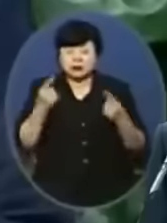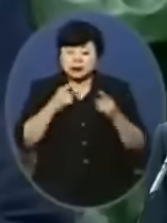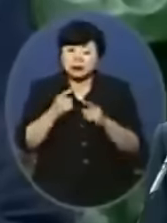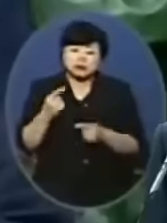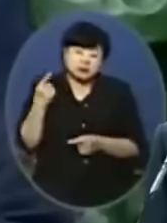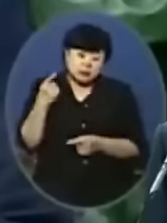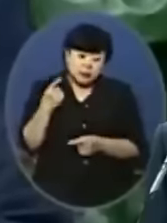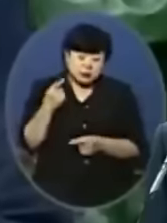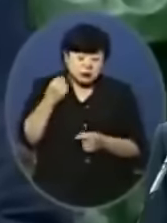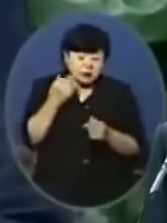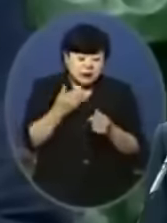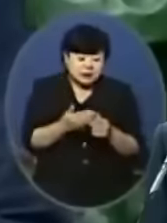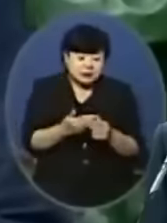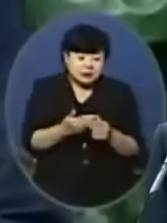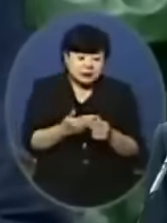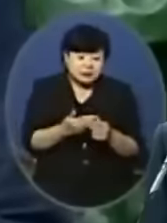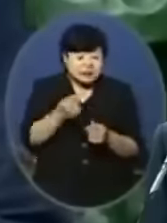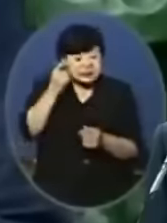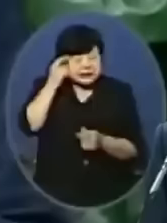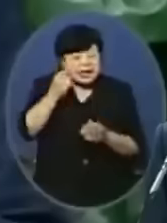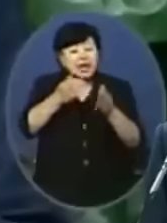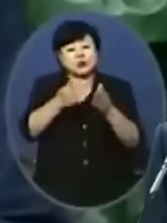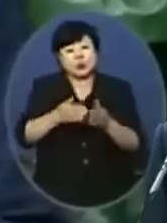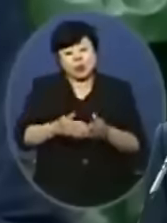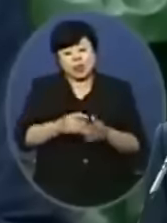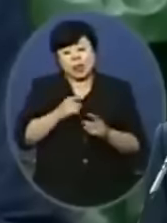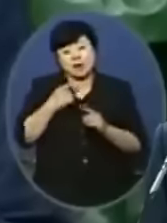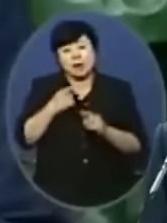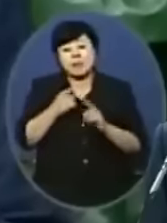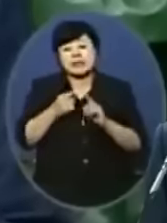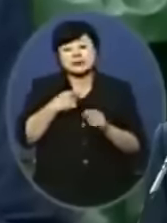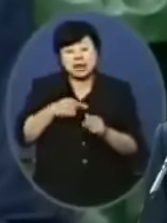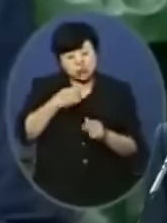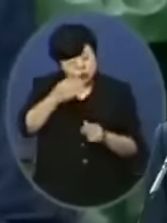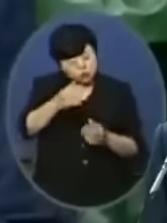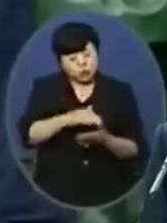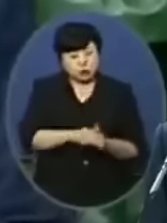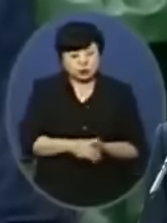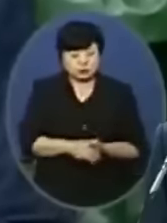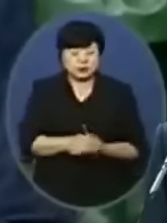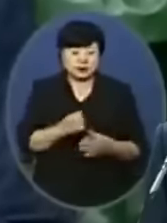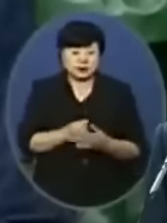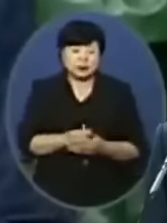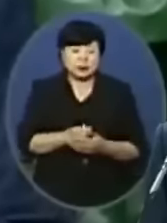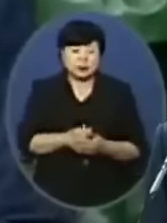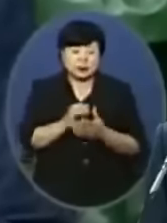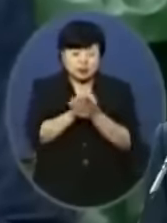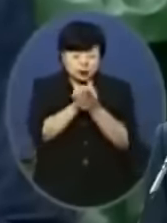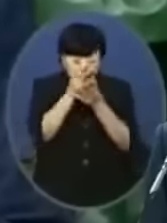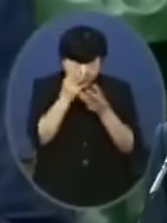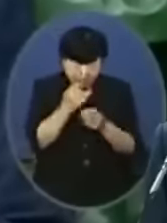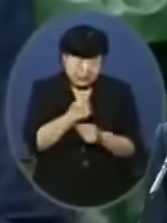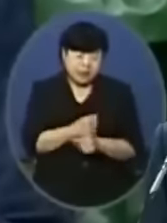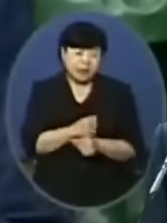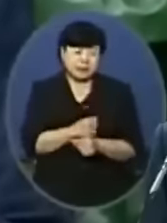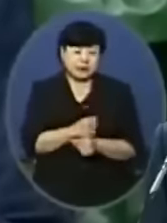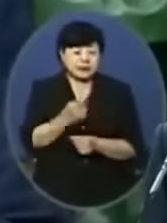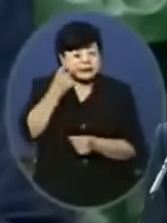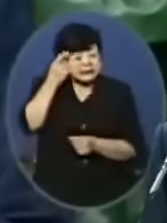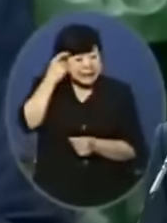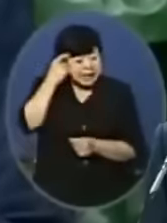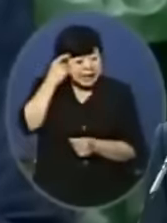목소리로 말하지만 성령은 우리 생각을 통해서 말씀해 주시는 것입니다. 그러므로 평소에 기도를 많이 해놓으면